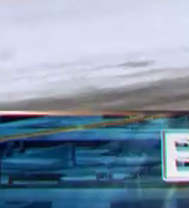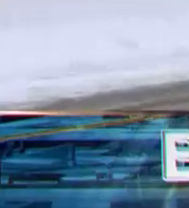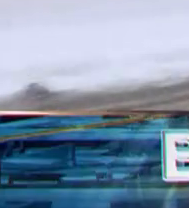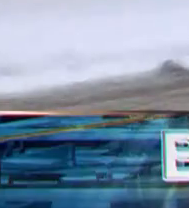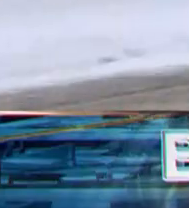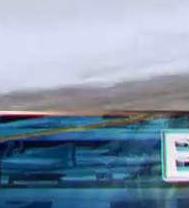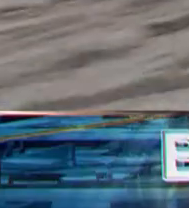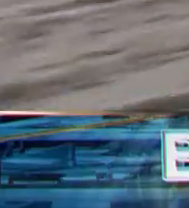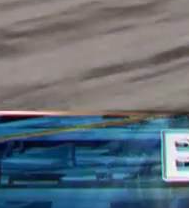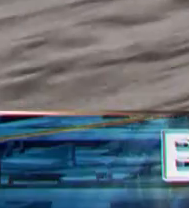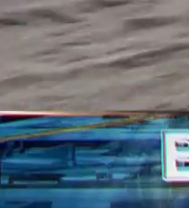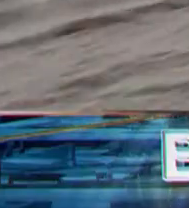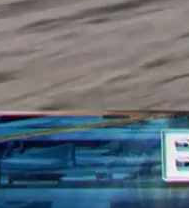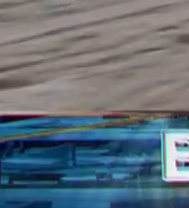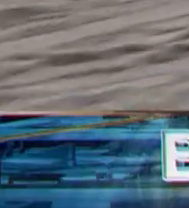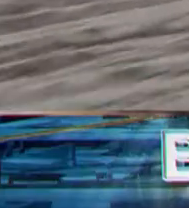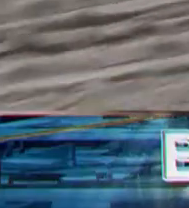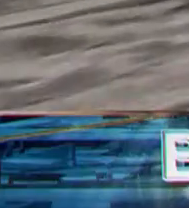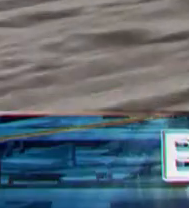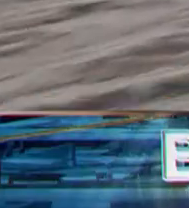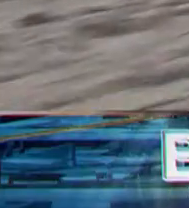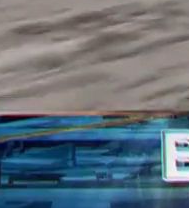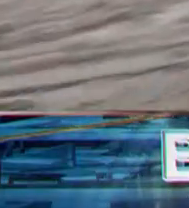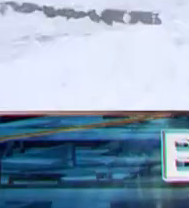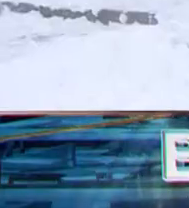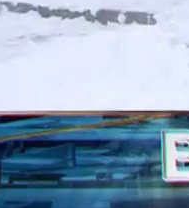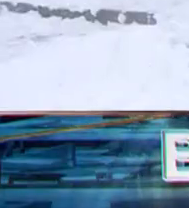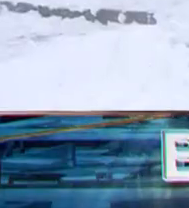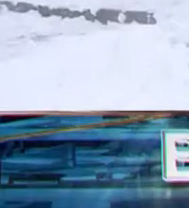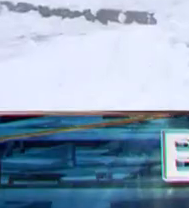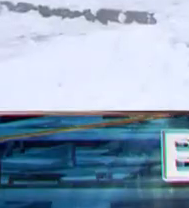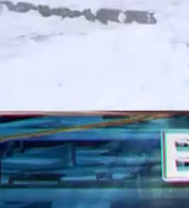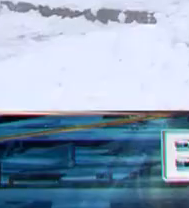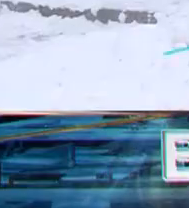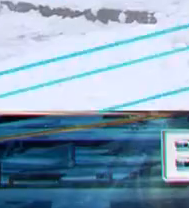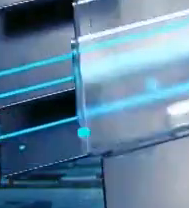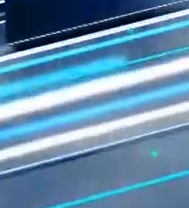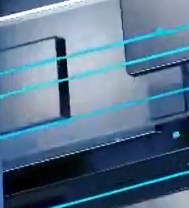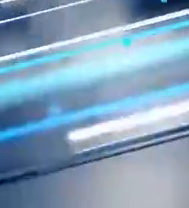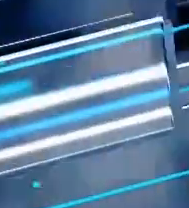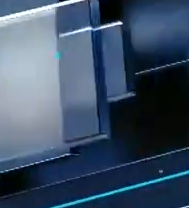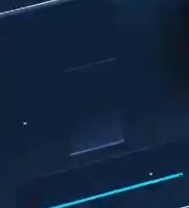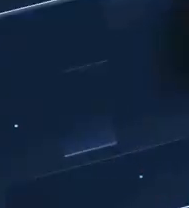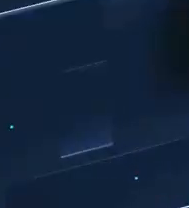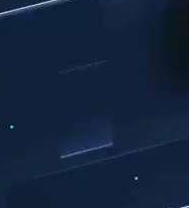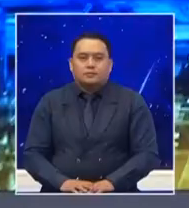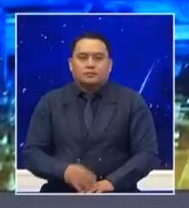Қараша желтоқсан мен сол 1-2 ай. Коммуналдық мекемелер үшін қарбалас шақ басталды.